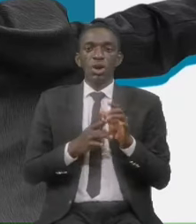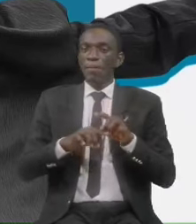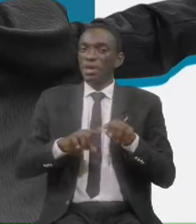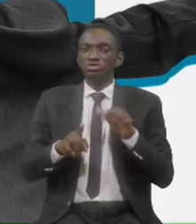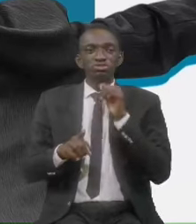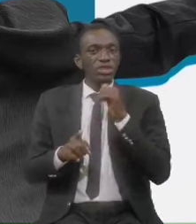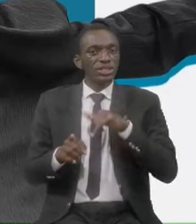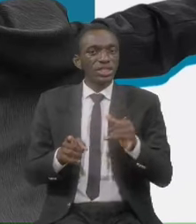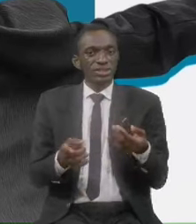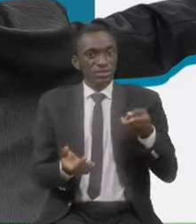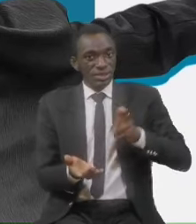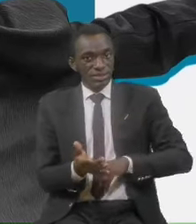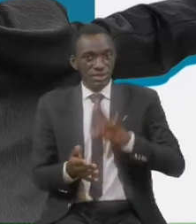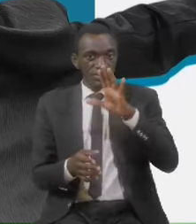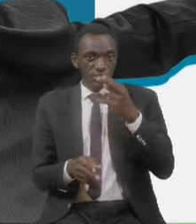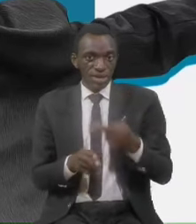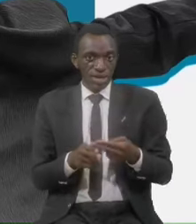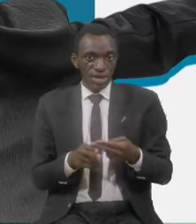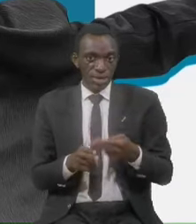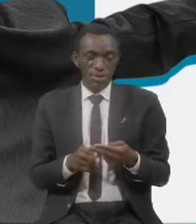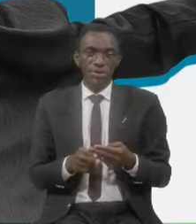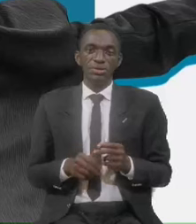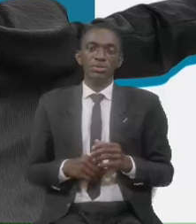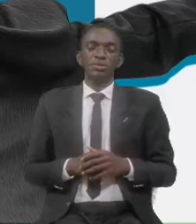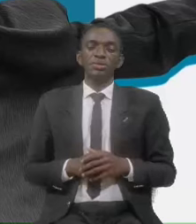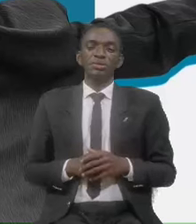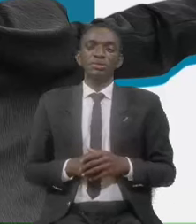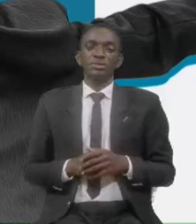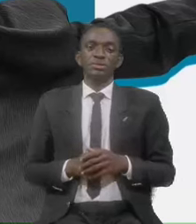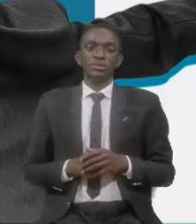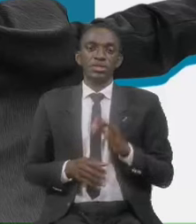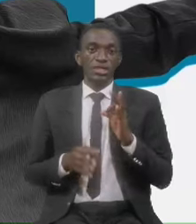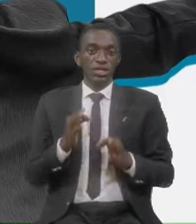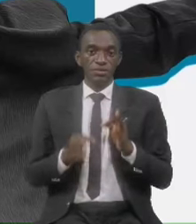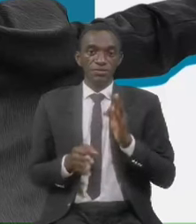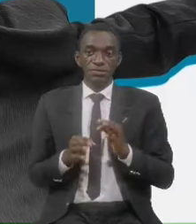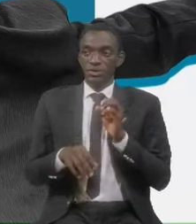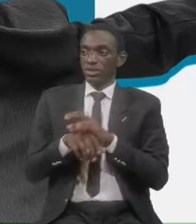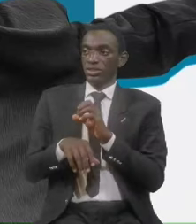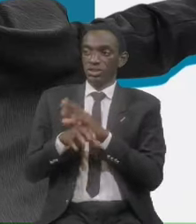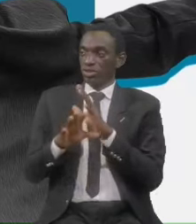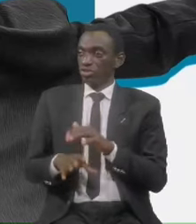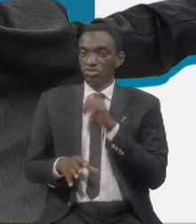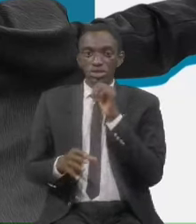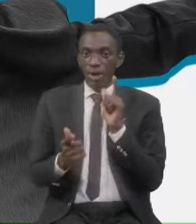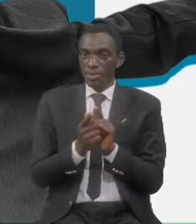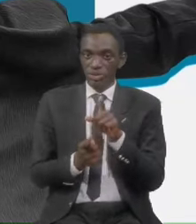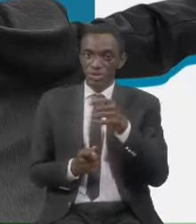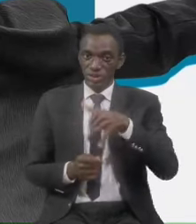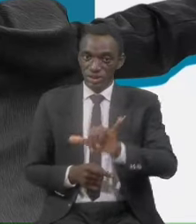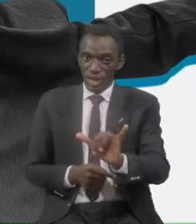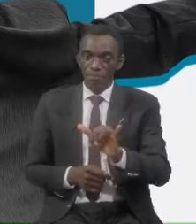Les conseillers ne vous ont pas encore Abordez,